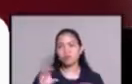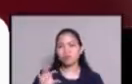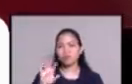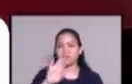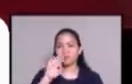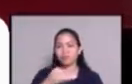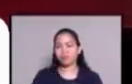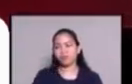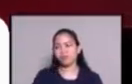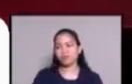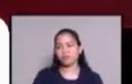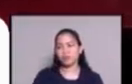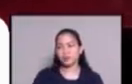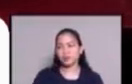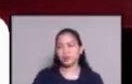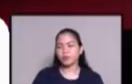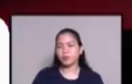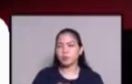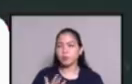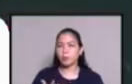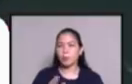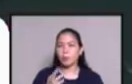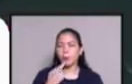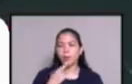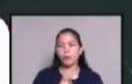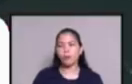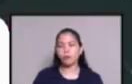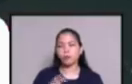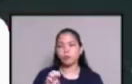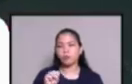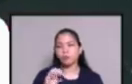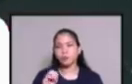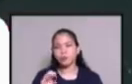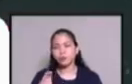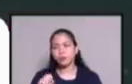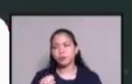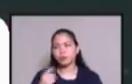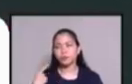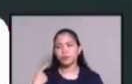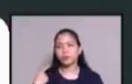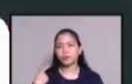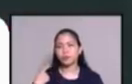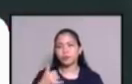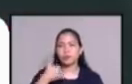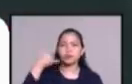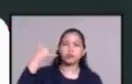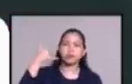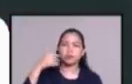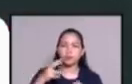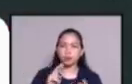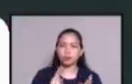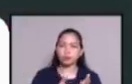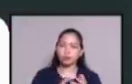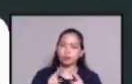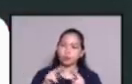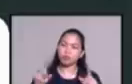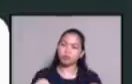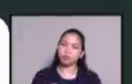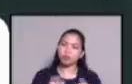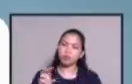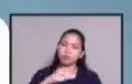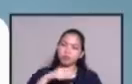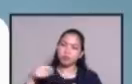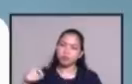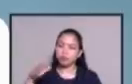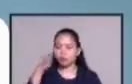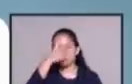na napagdiskitahan. Yung sa report daw ng SOCO na nakuha, meron daw suicide note na nakuha. Maaring yun yung sulat ng